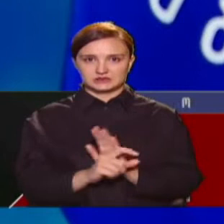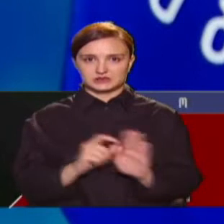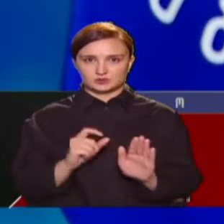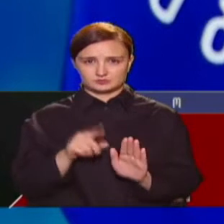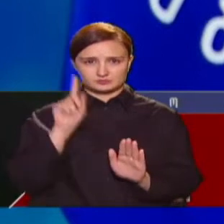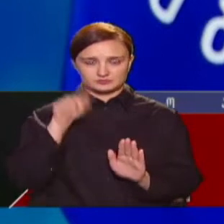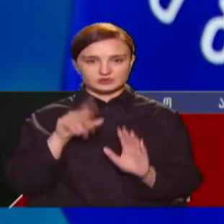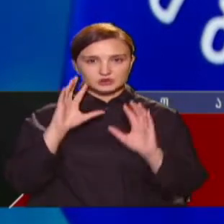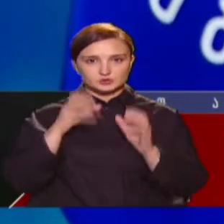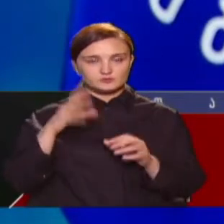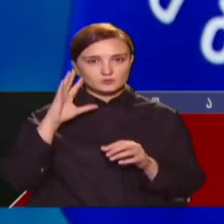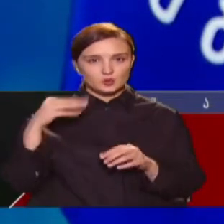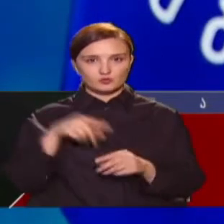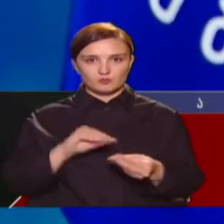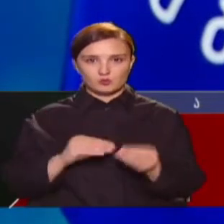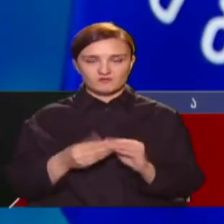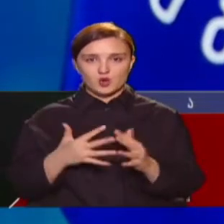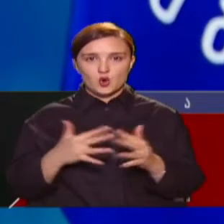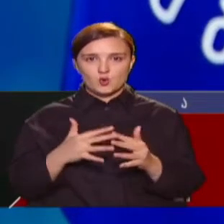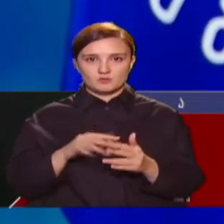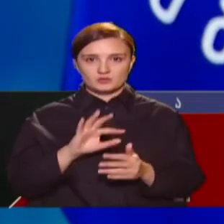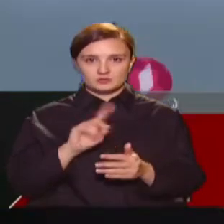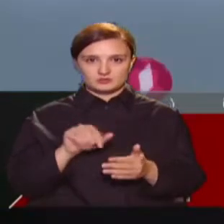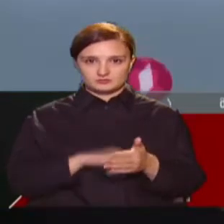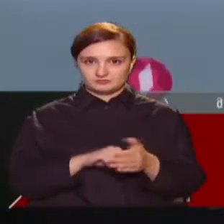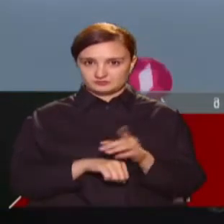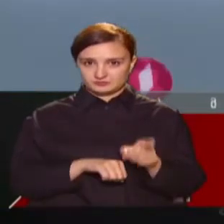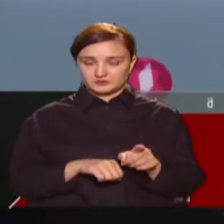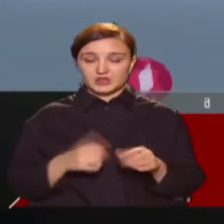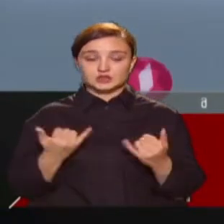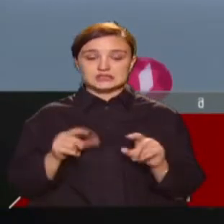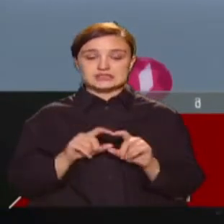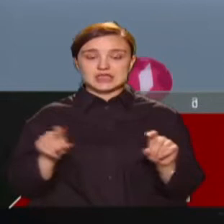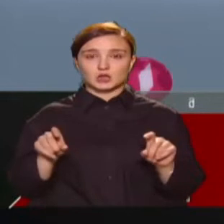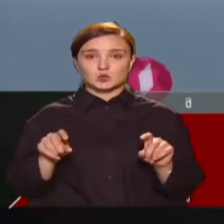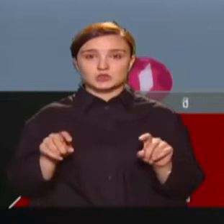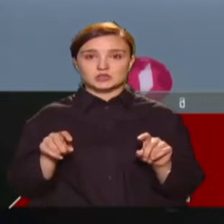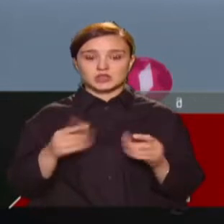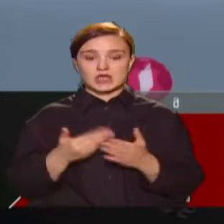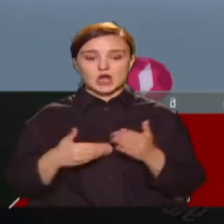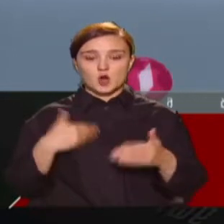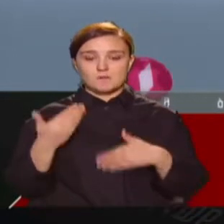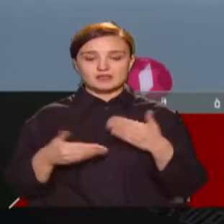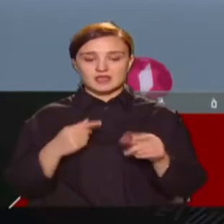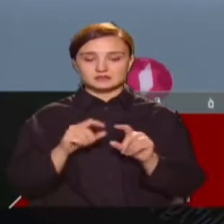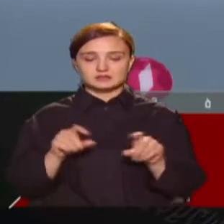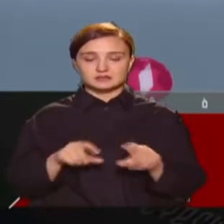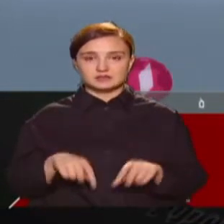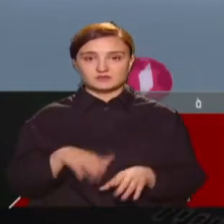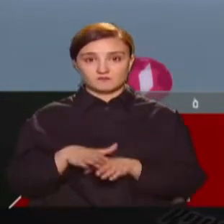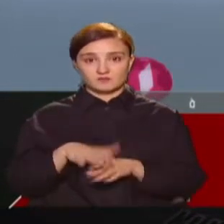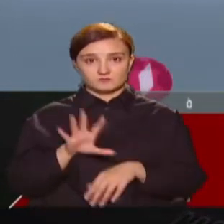Sistrom, dar în seriozul cam o țoibi, acum am omit în gamul din aia. Cum se află am statusii smireba, ce întâi am recomandat să iepzi? Cum se află am